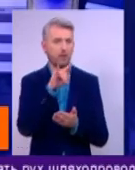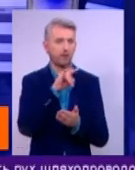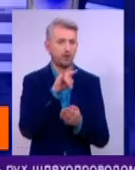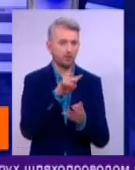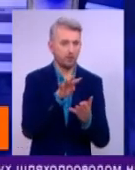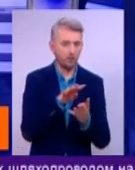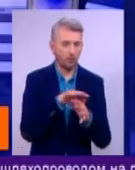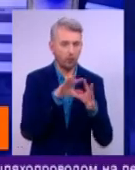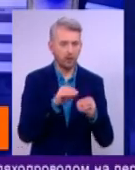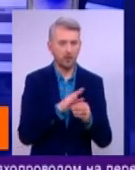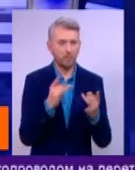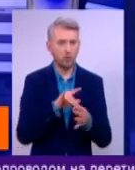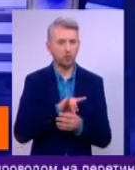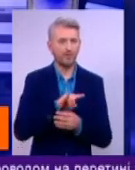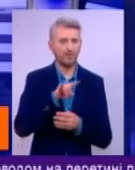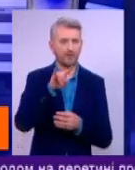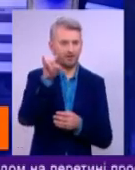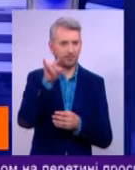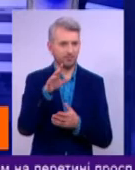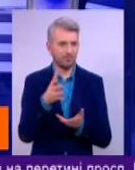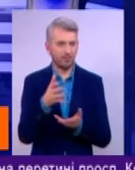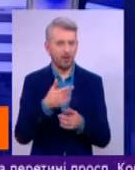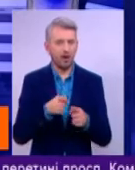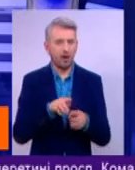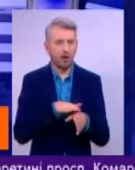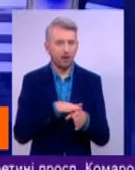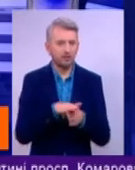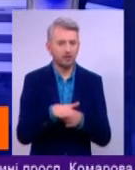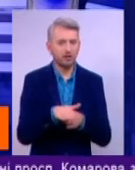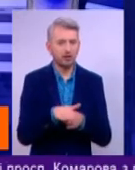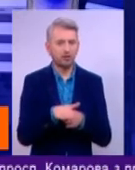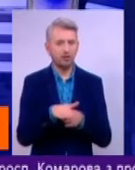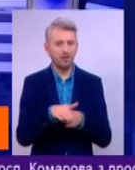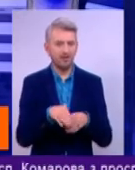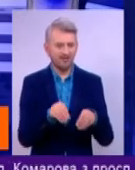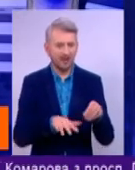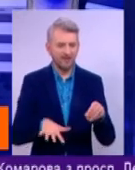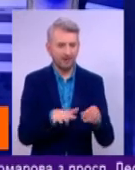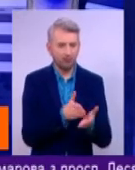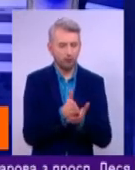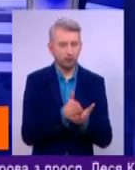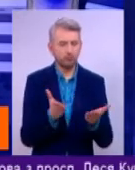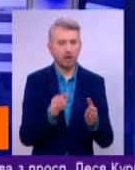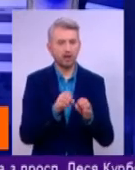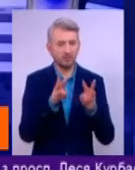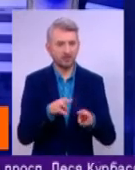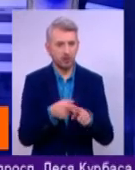не просто літак, який піднімається в повітря, а ціла наземна служба, яка